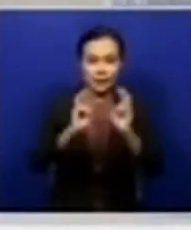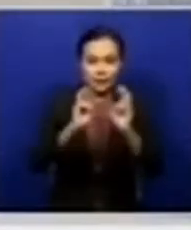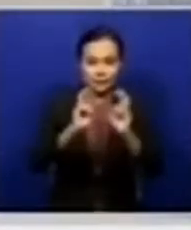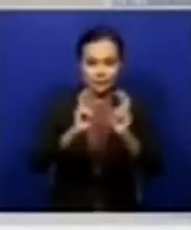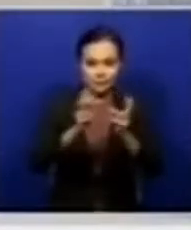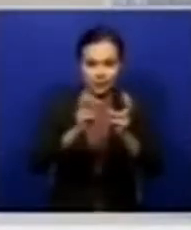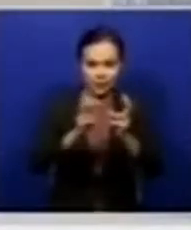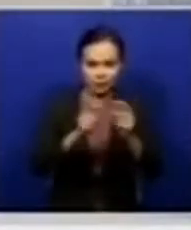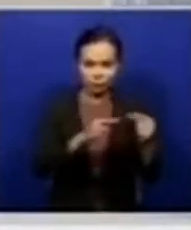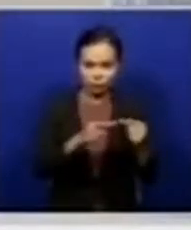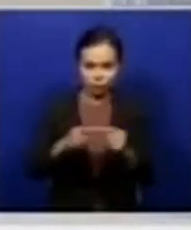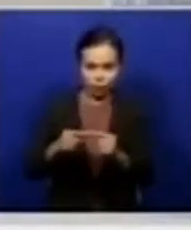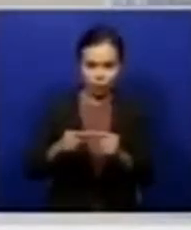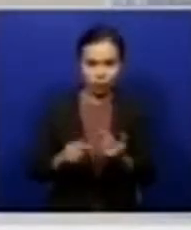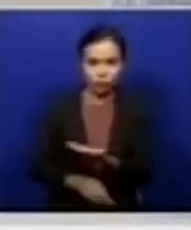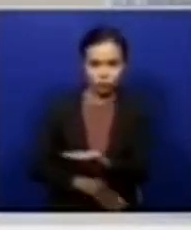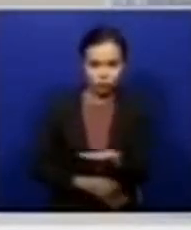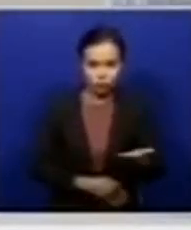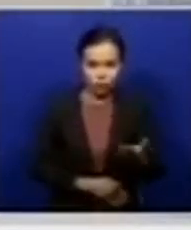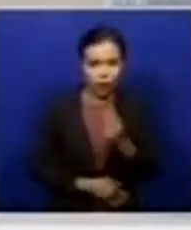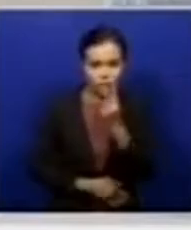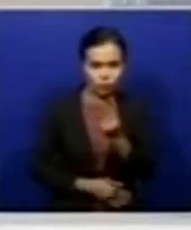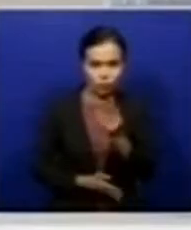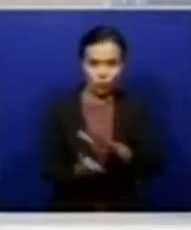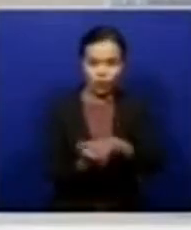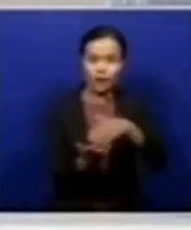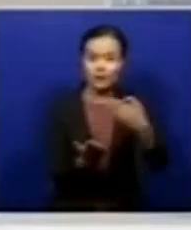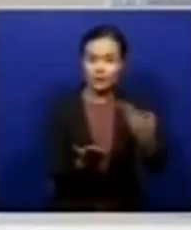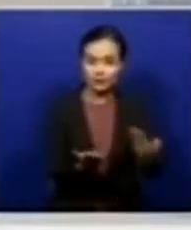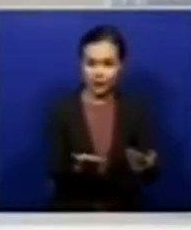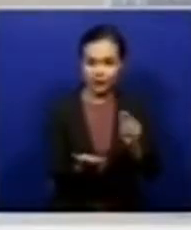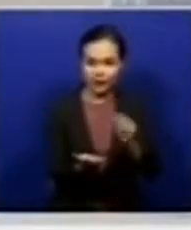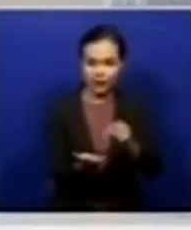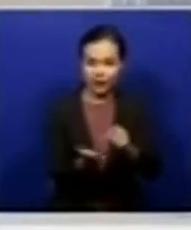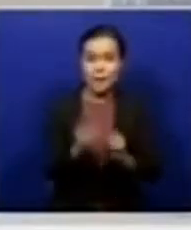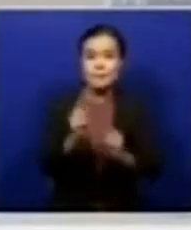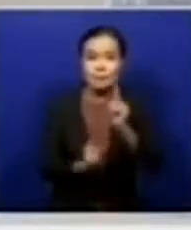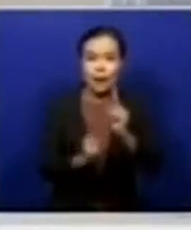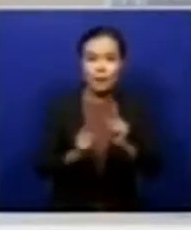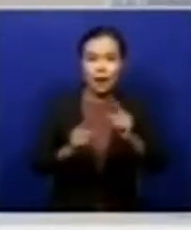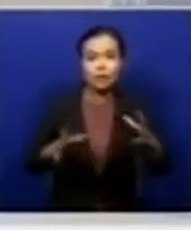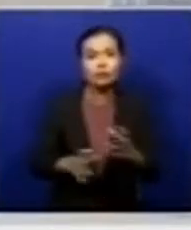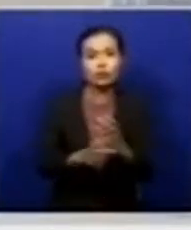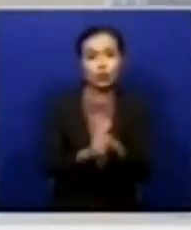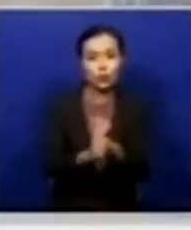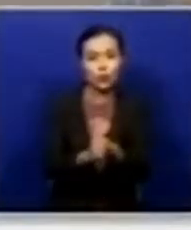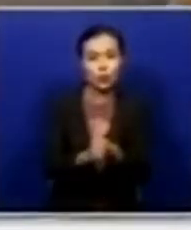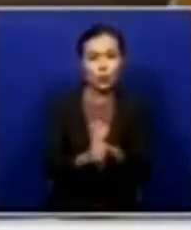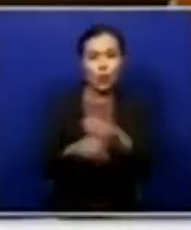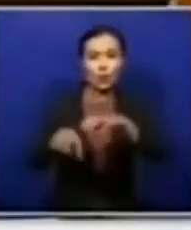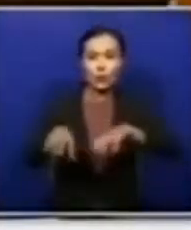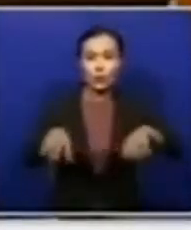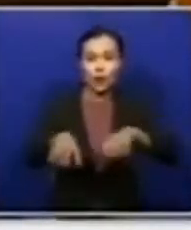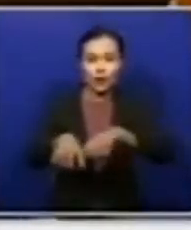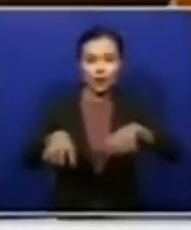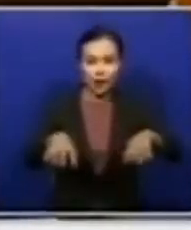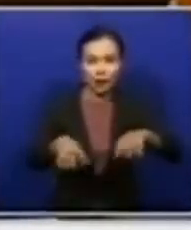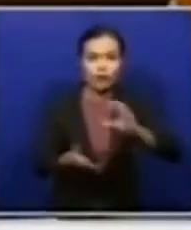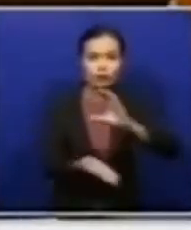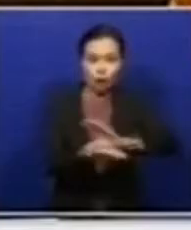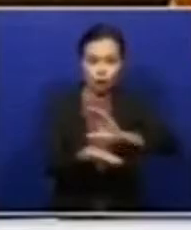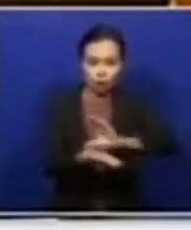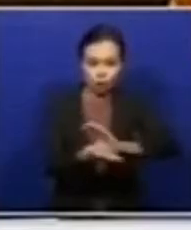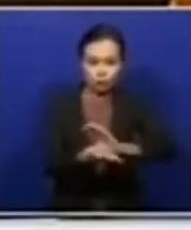อยากให้ทุกท่านเปิดตามผมนะครับเรื่องการประเมินผลสัมฤทธิ์ของหน่วยงานกองทุนนะ